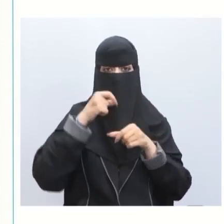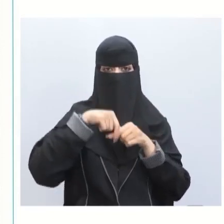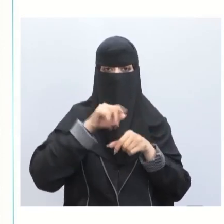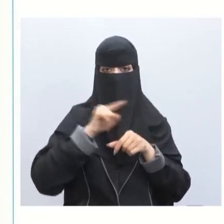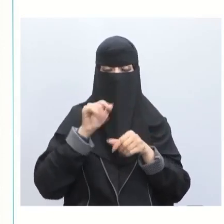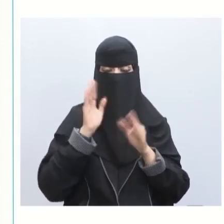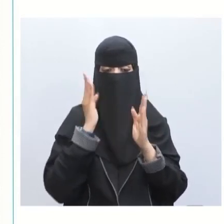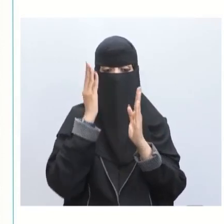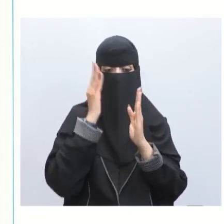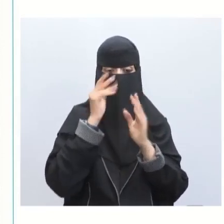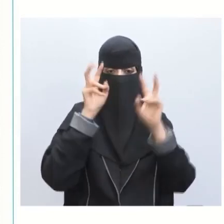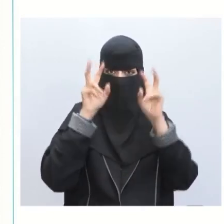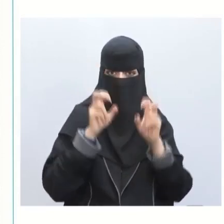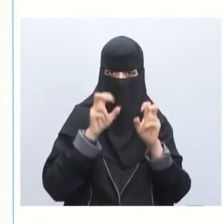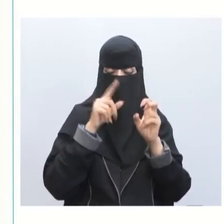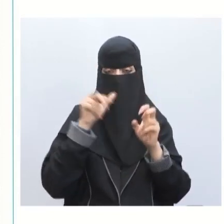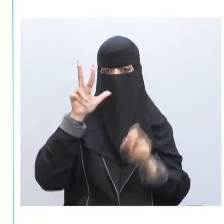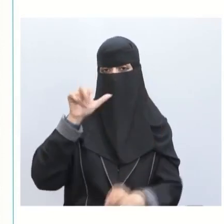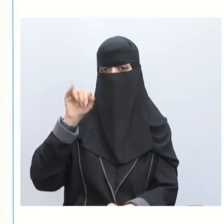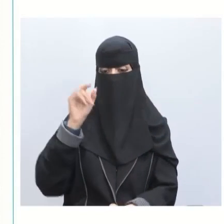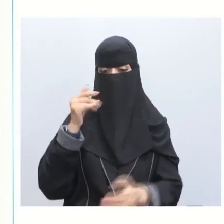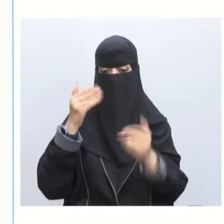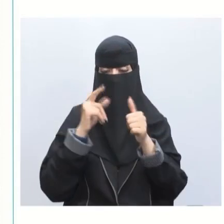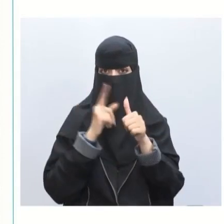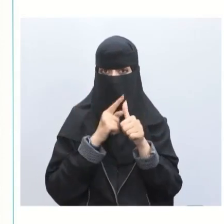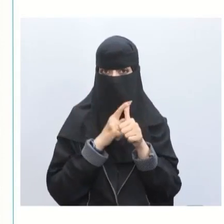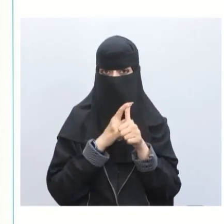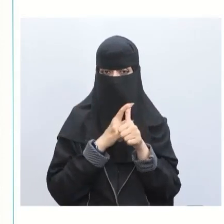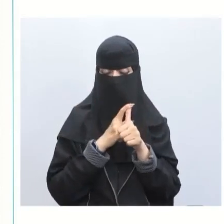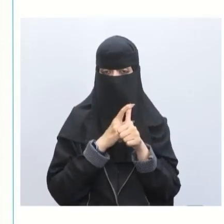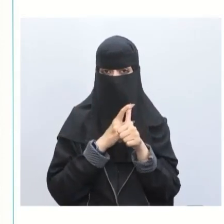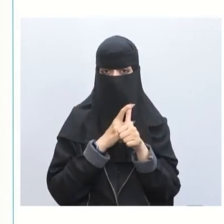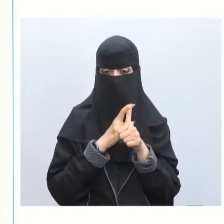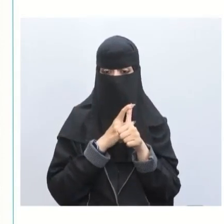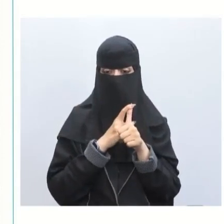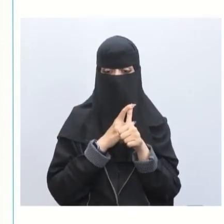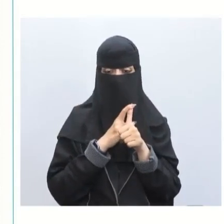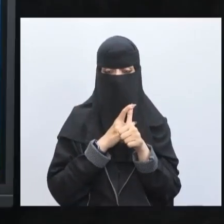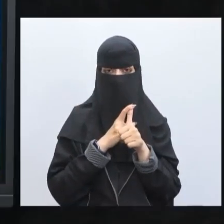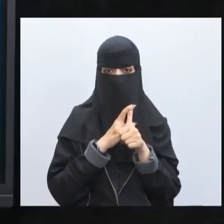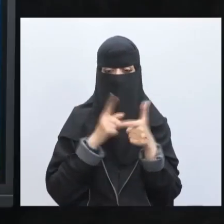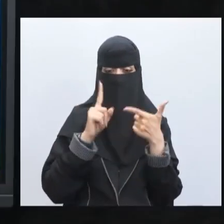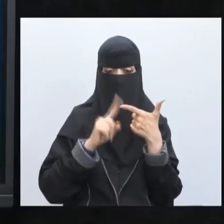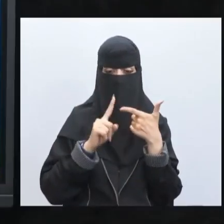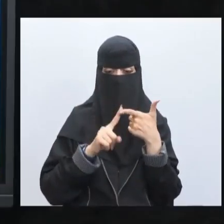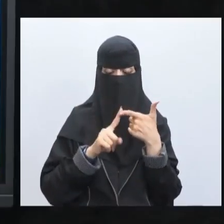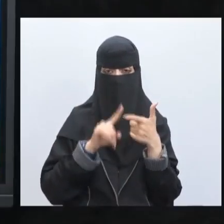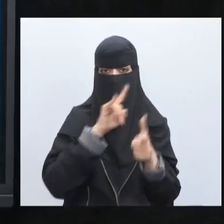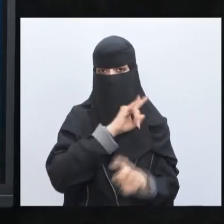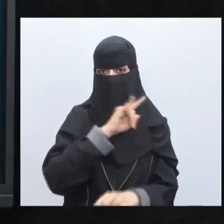يساعد في ردع وايقاف المتنمر هذا التعامل مع المتنمر عدم